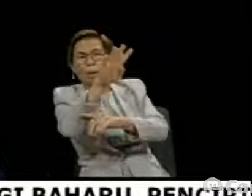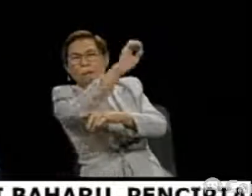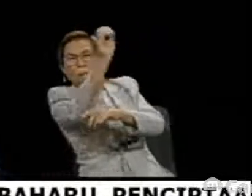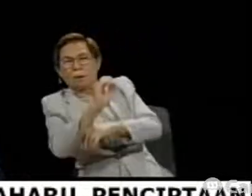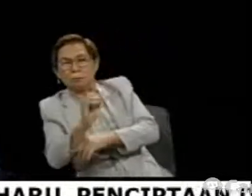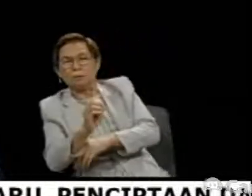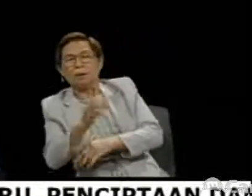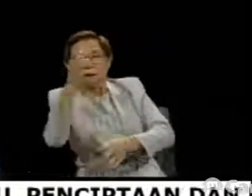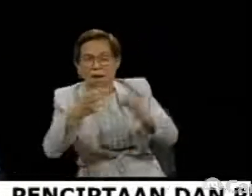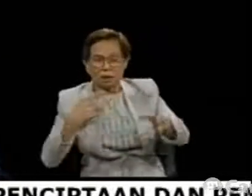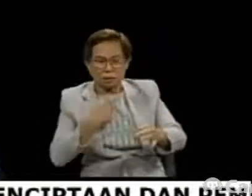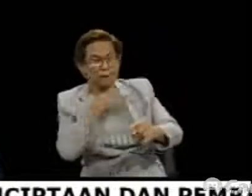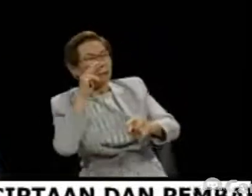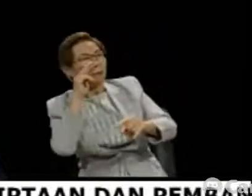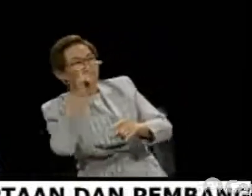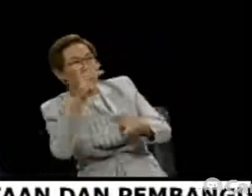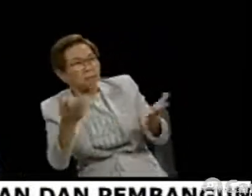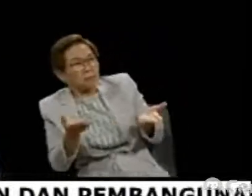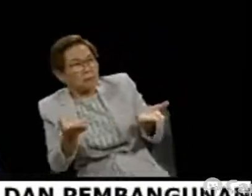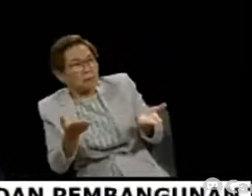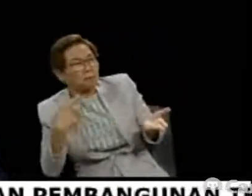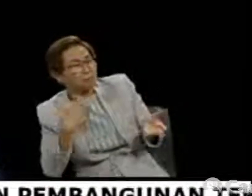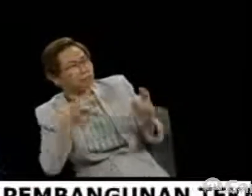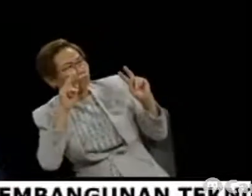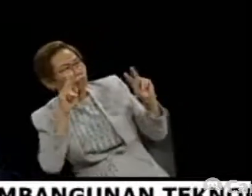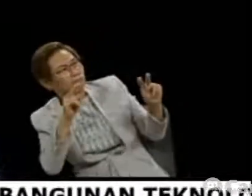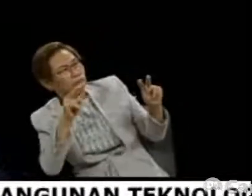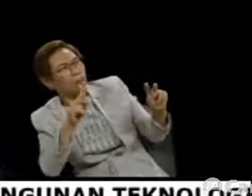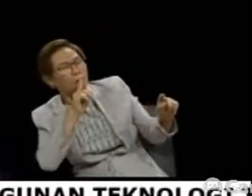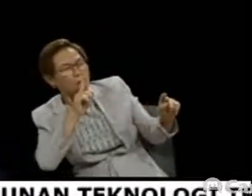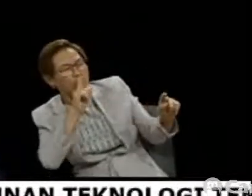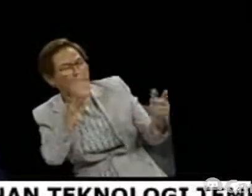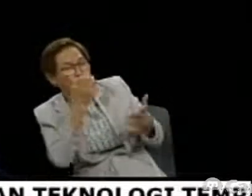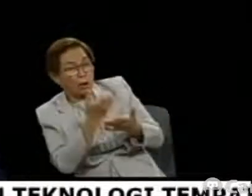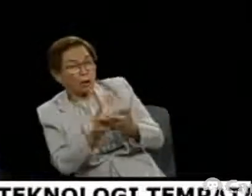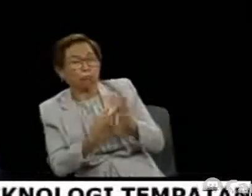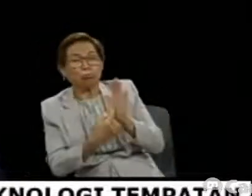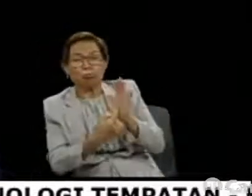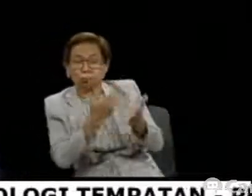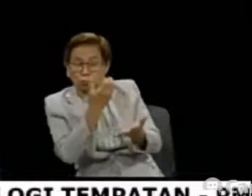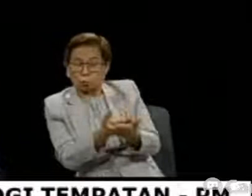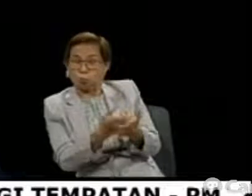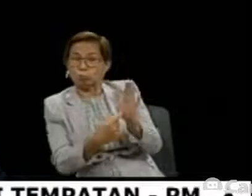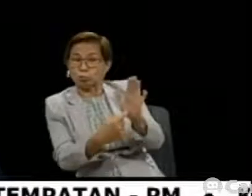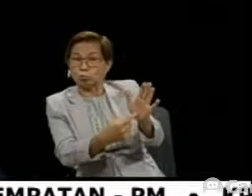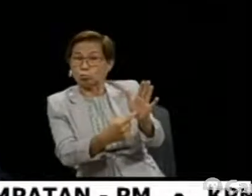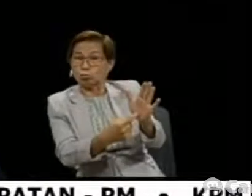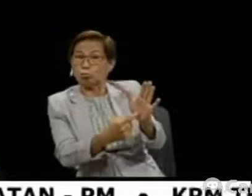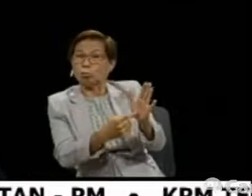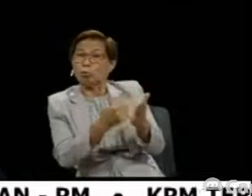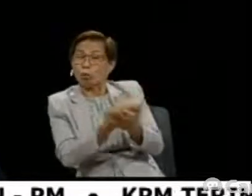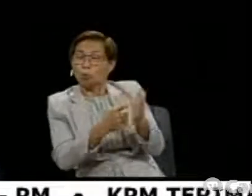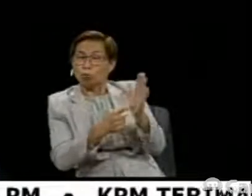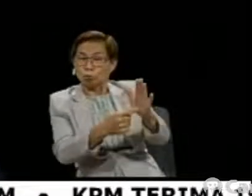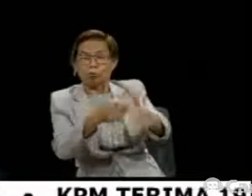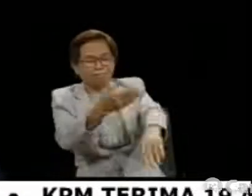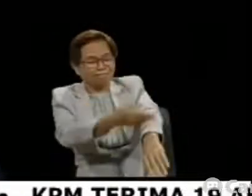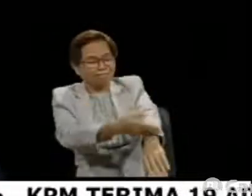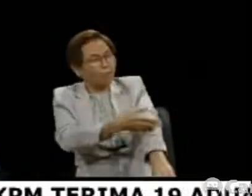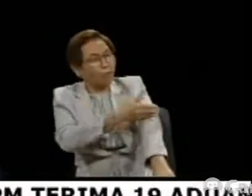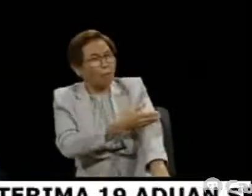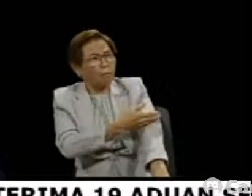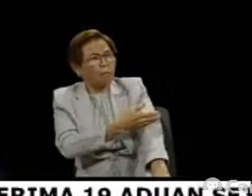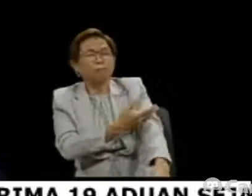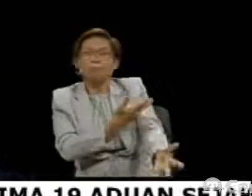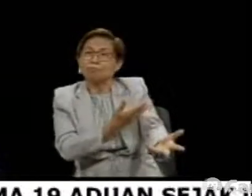jadi kalau kita lihat disini memang ekonomi itu menunduk menunjukkan tanda-tanda tetap pemulihan hak tetapi